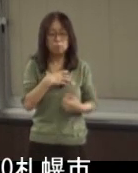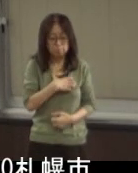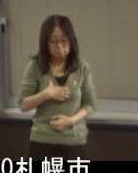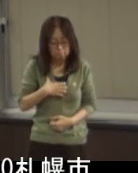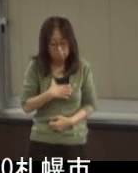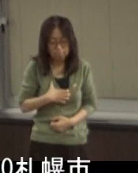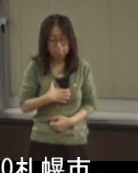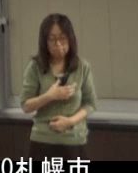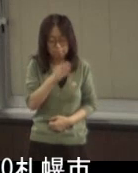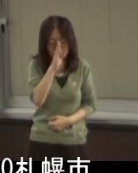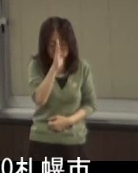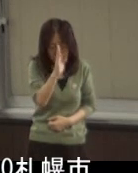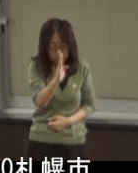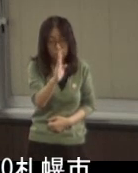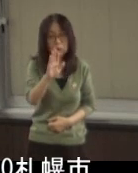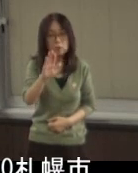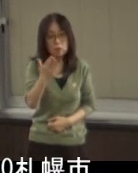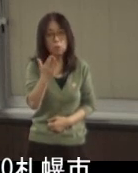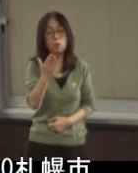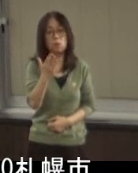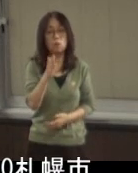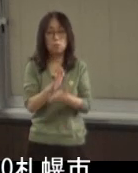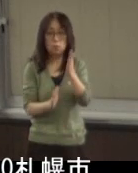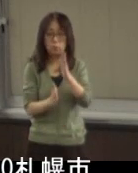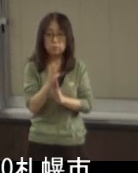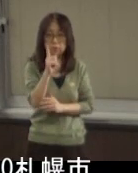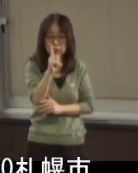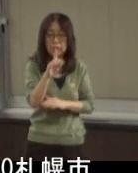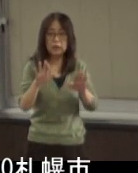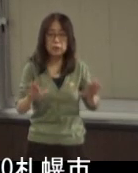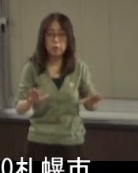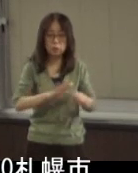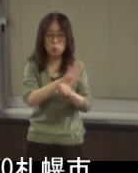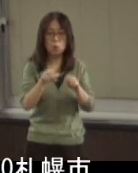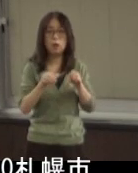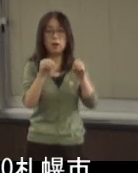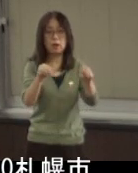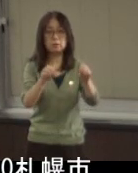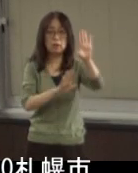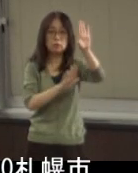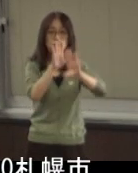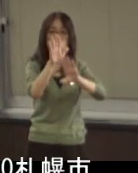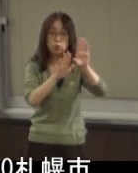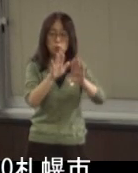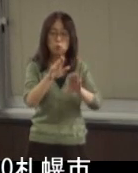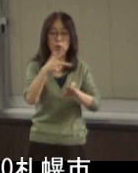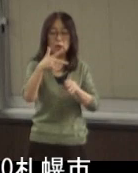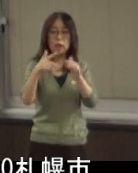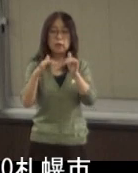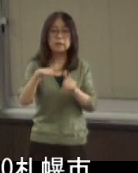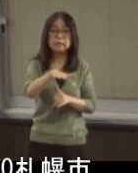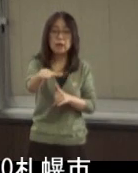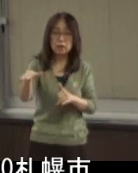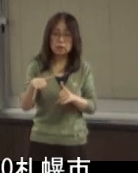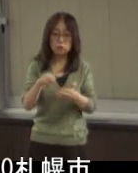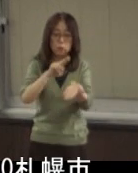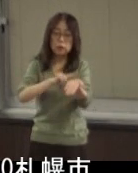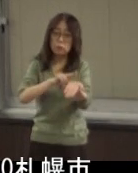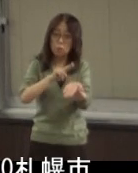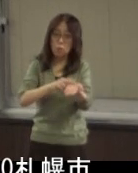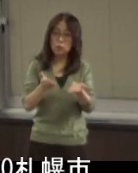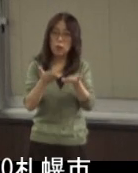、今一度今の感染状況、それから市内の医療提供体制、これ